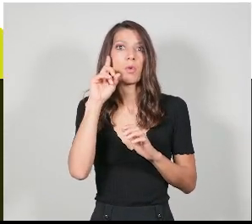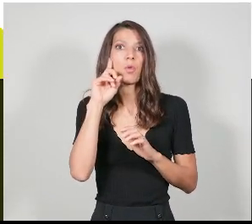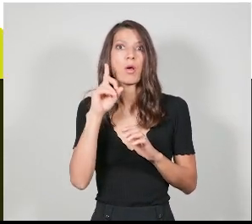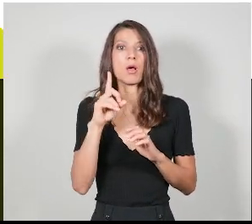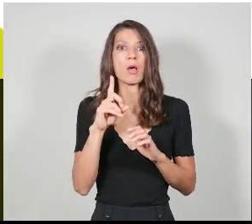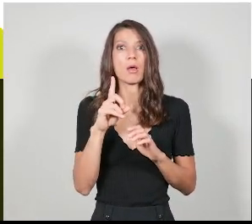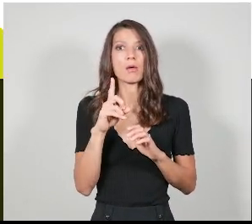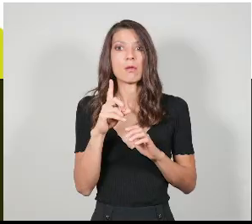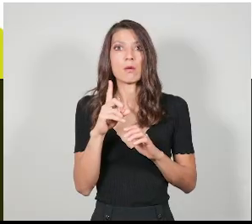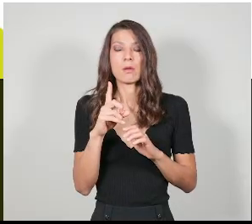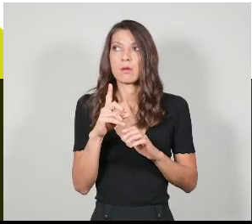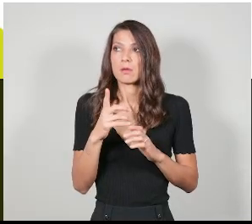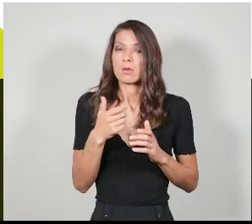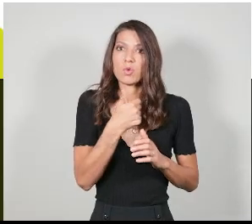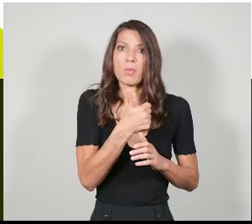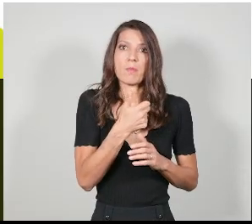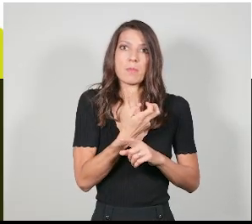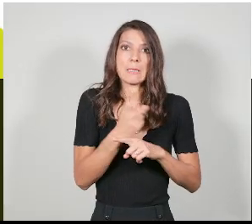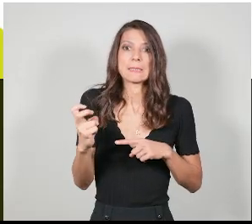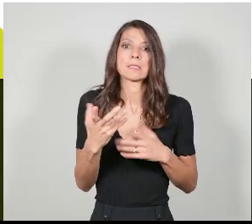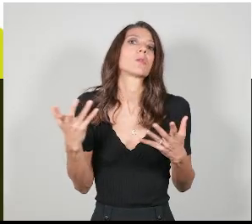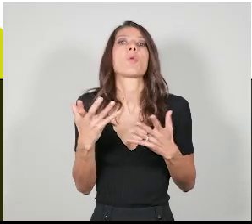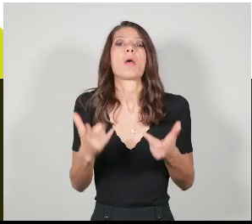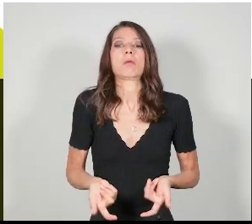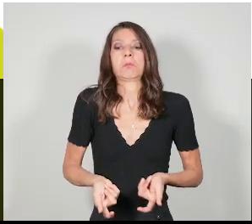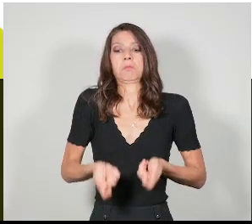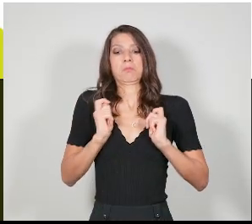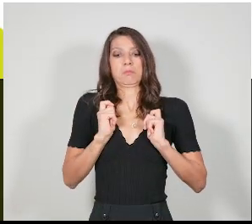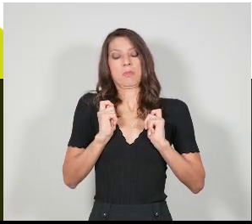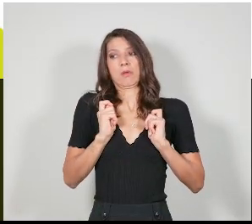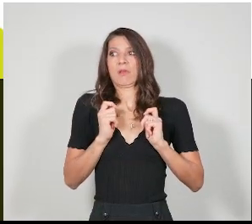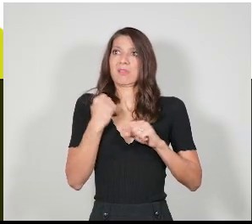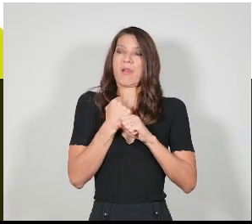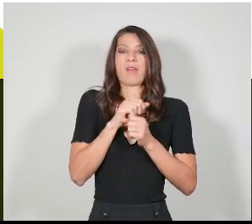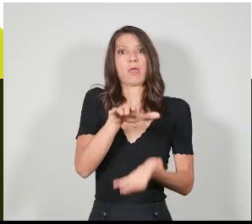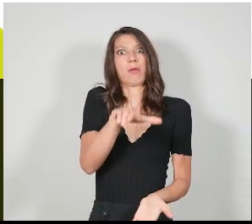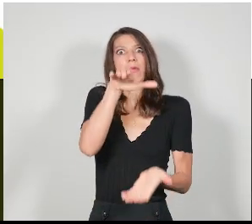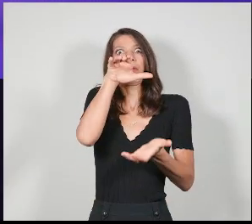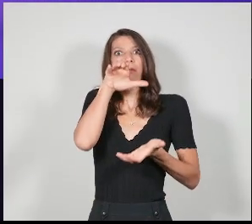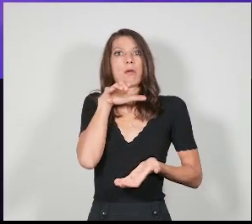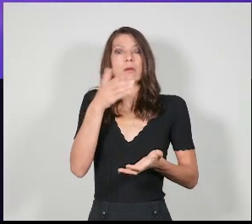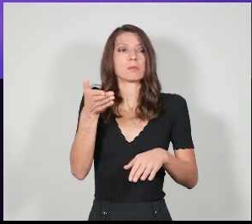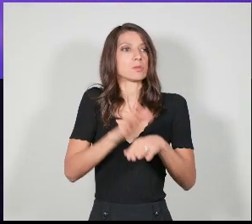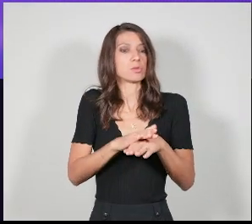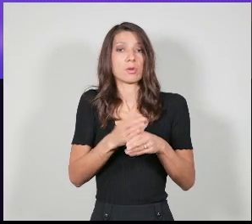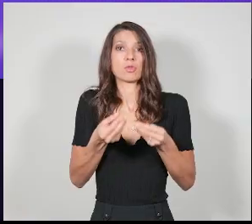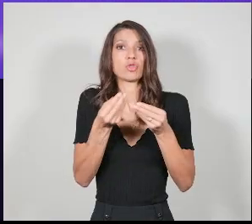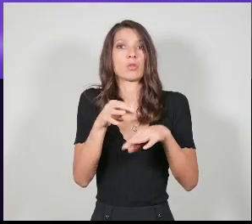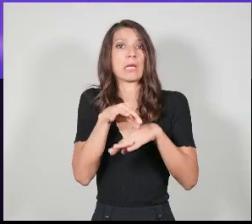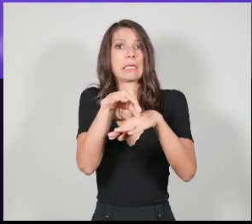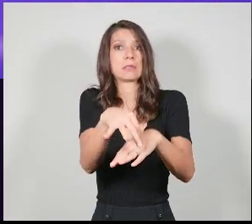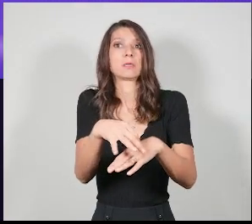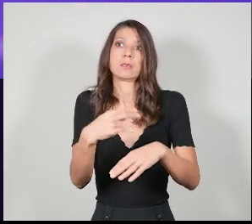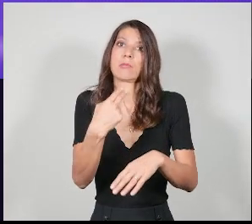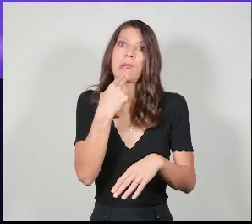d'antérioriser au risque d'endosser finalement une qualité dégradée d'accompagnement. On a vu des gens qui étaient vraiment fatigués et